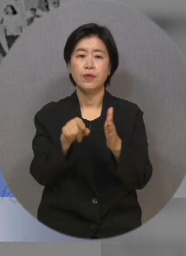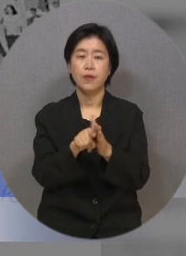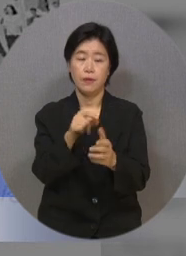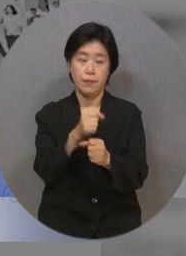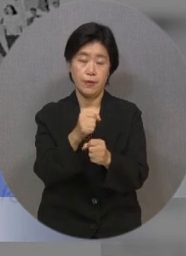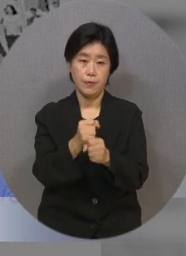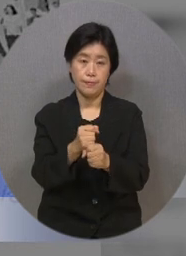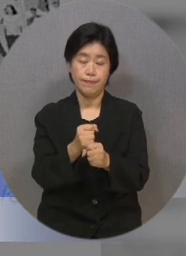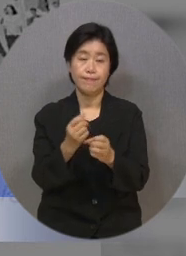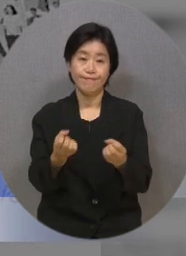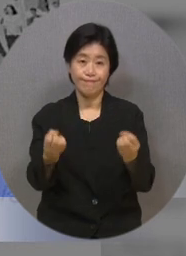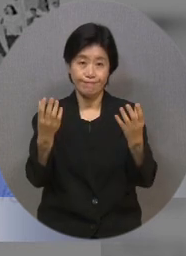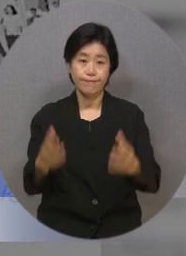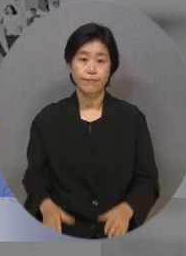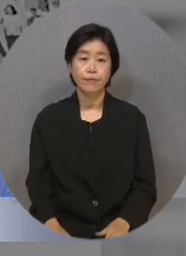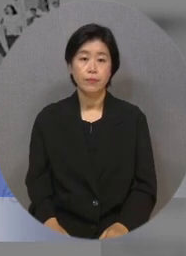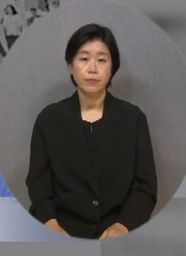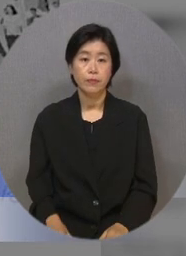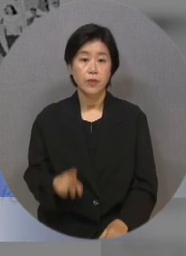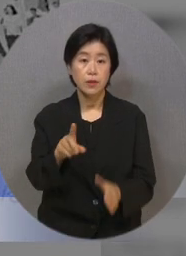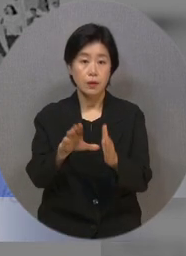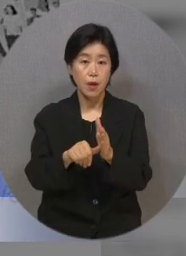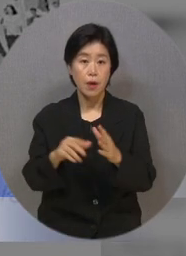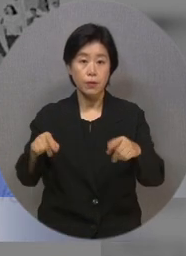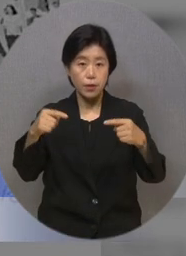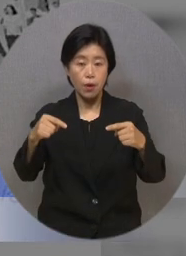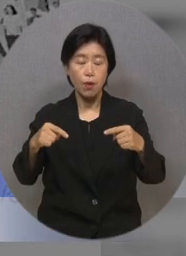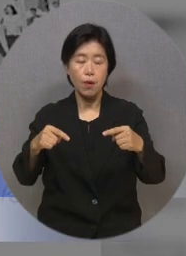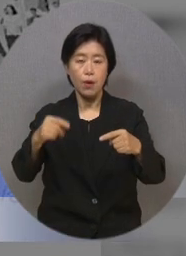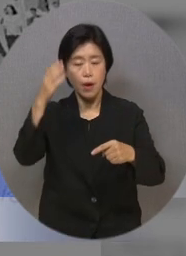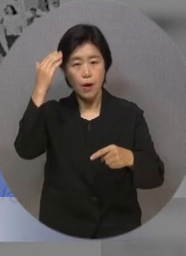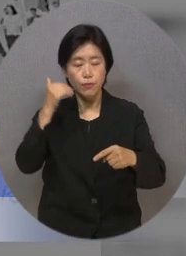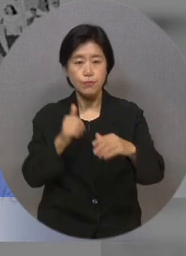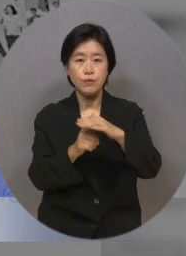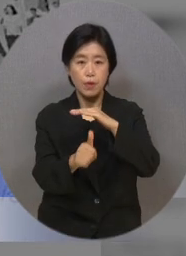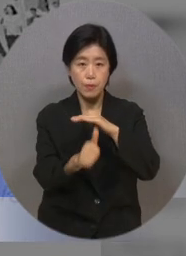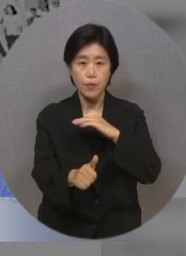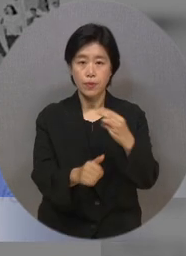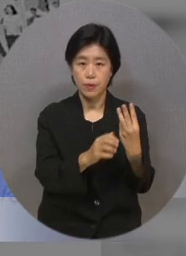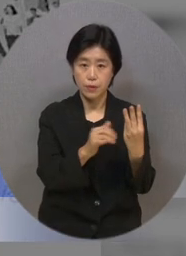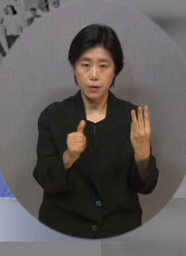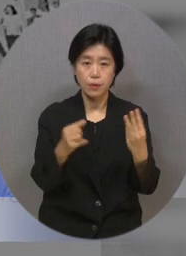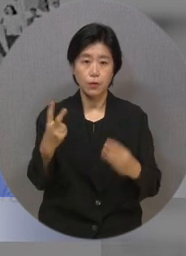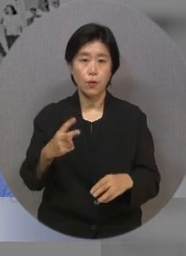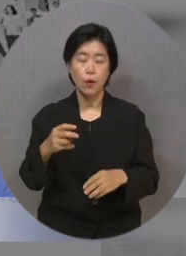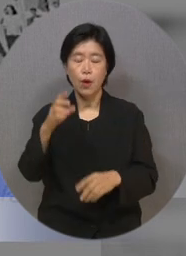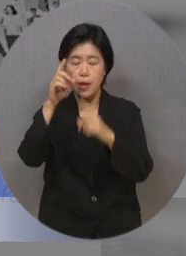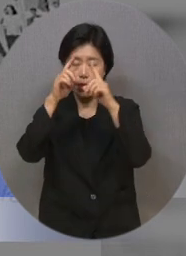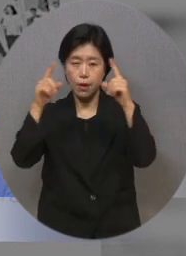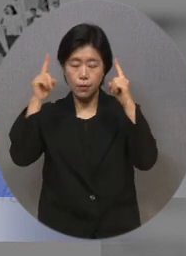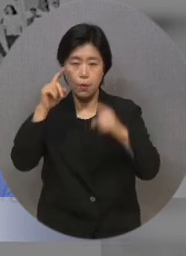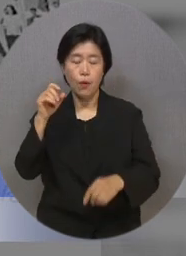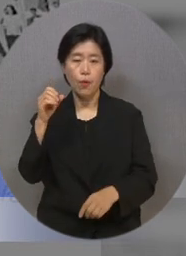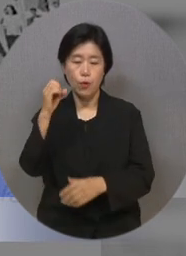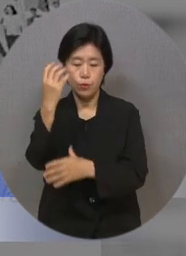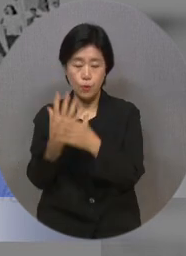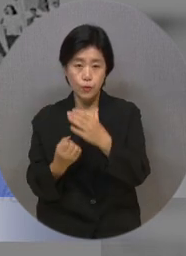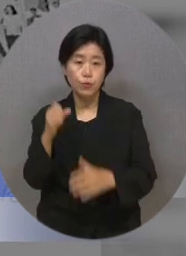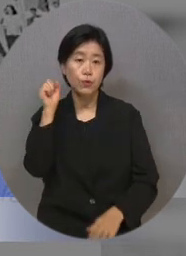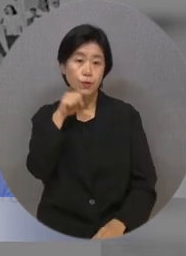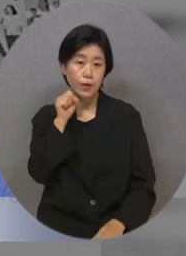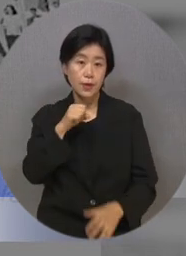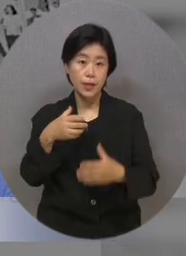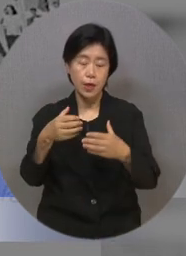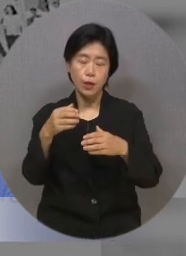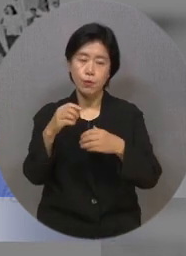마련됐는데요 행사에는 휠체어농구 국가대표 3명과 대학 농구 동아리 중학교 학생 등 100여명의